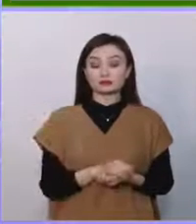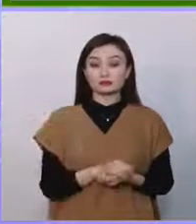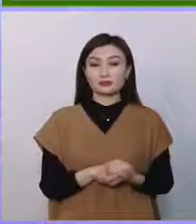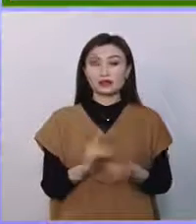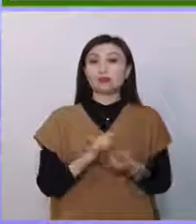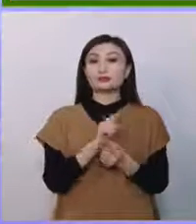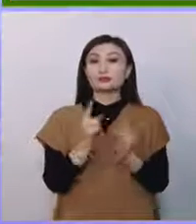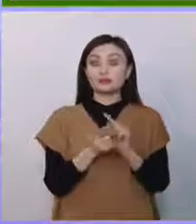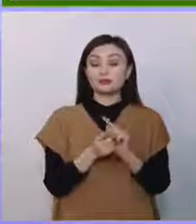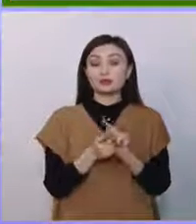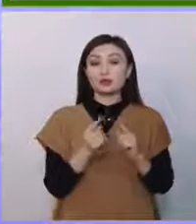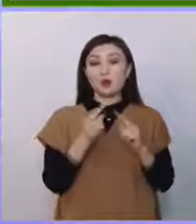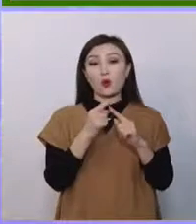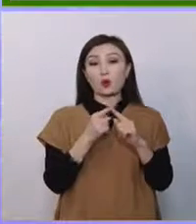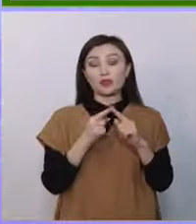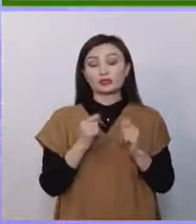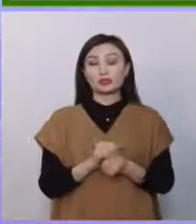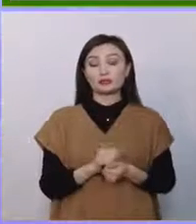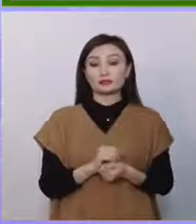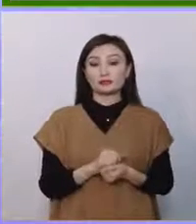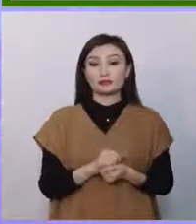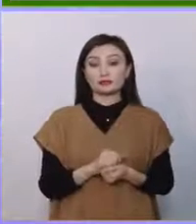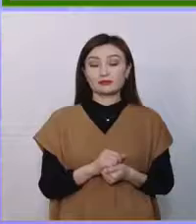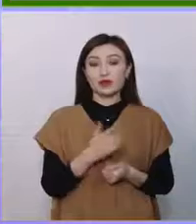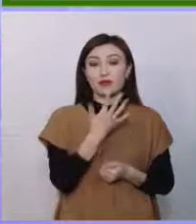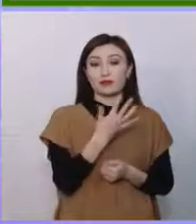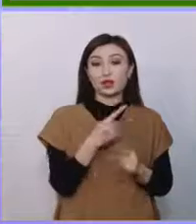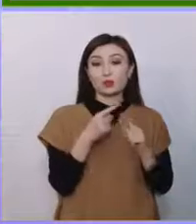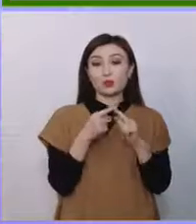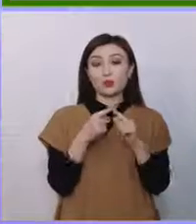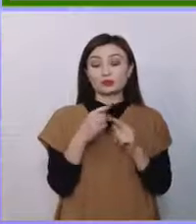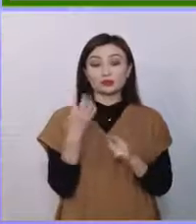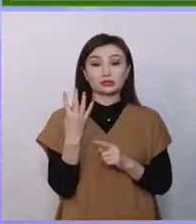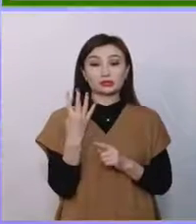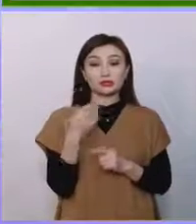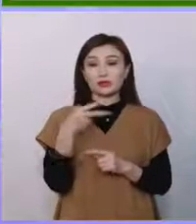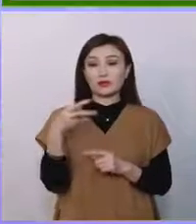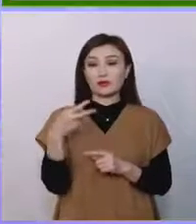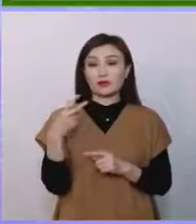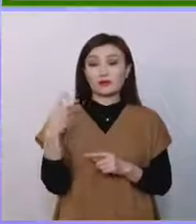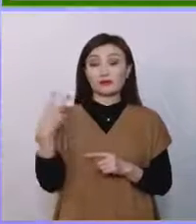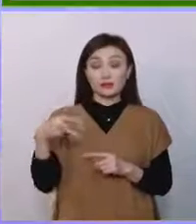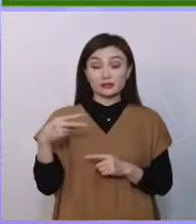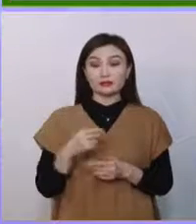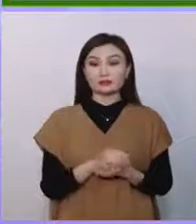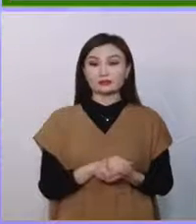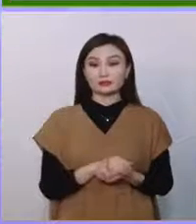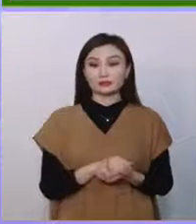замените умножение 5 умножить на 4 равно 20